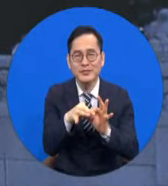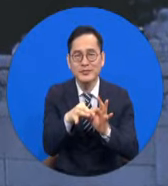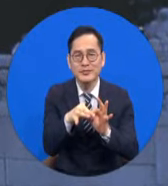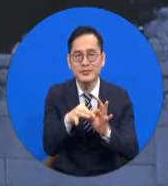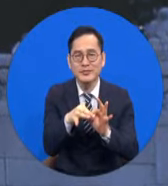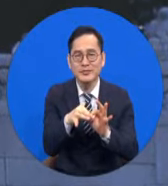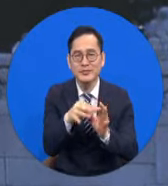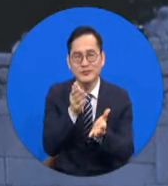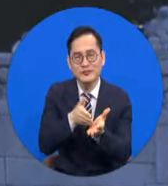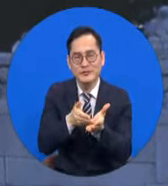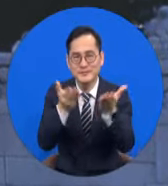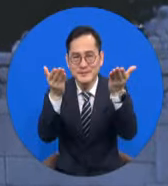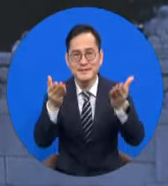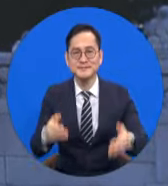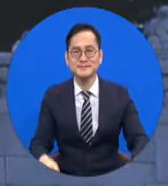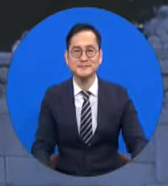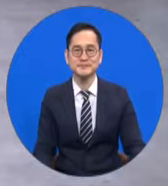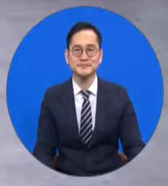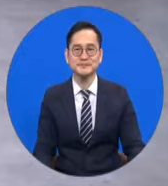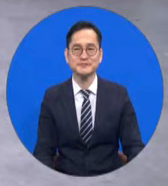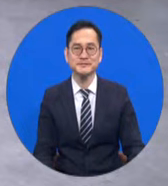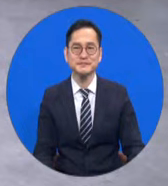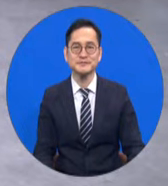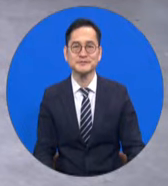분석 들어가겠습니다.